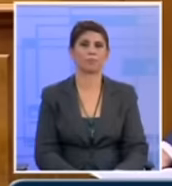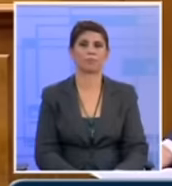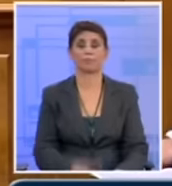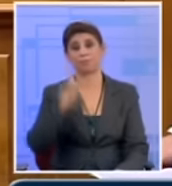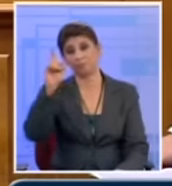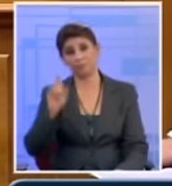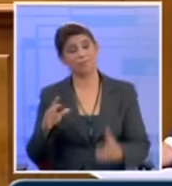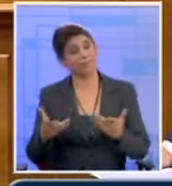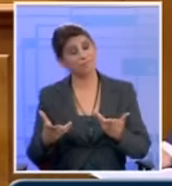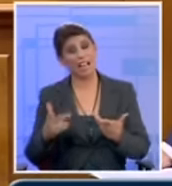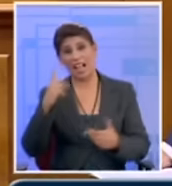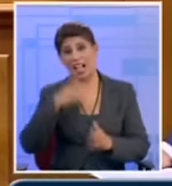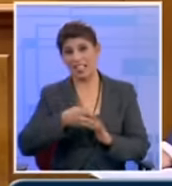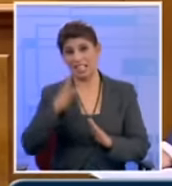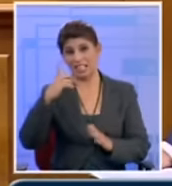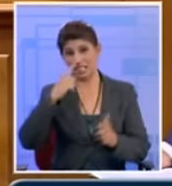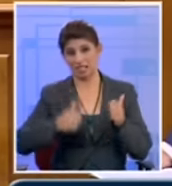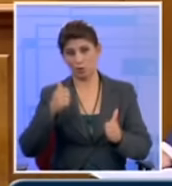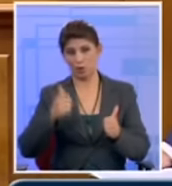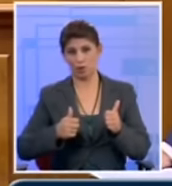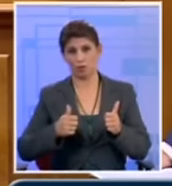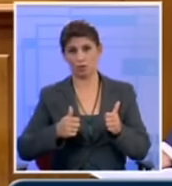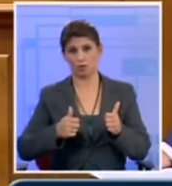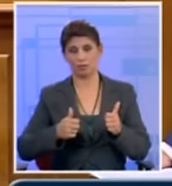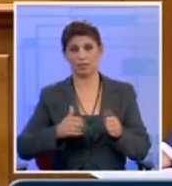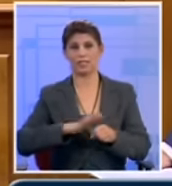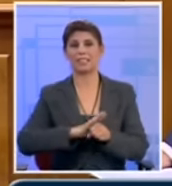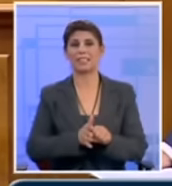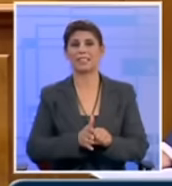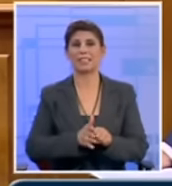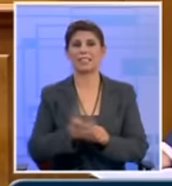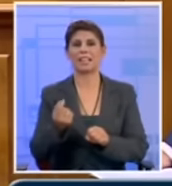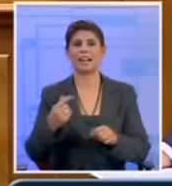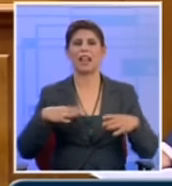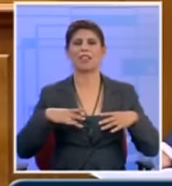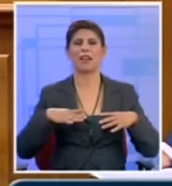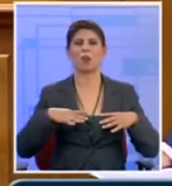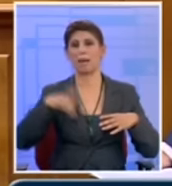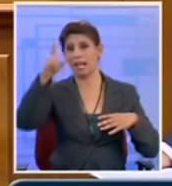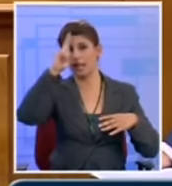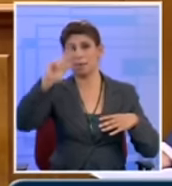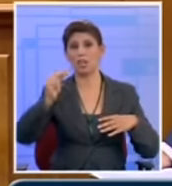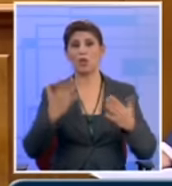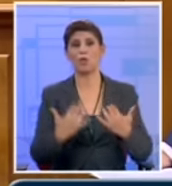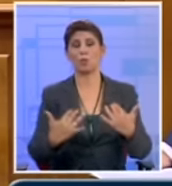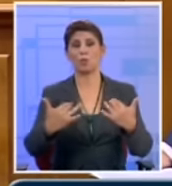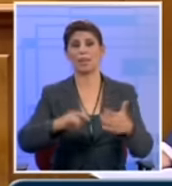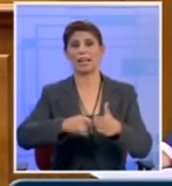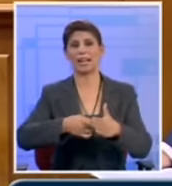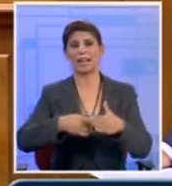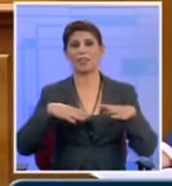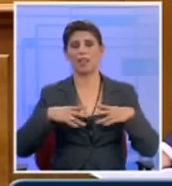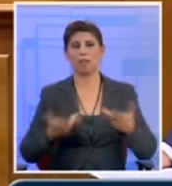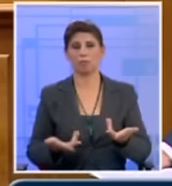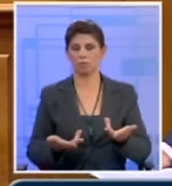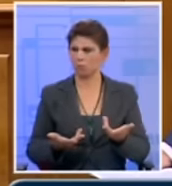Προφανώς γιατί 14 Ιούνιου κλείνει για αλλιγοήμερες διακοπές η Γερμανική Βουλή. Μα είναι